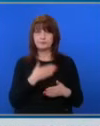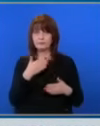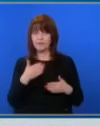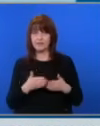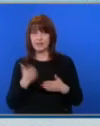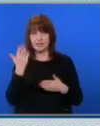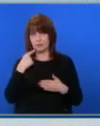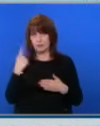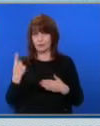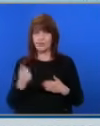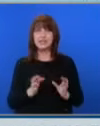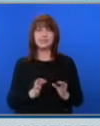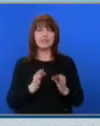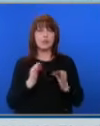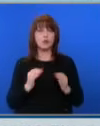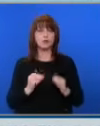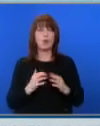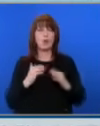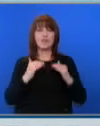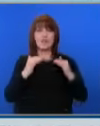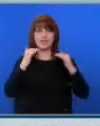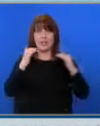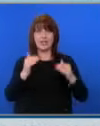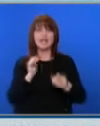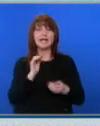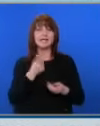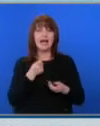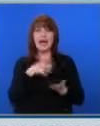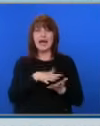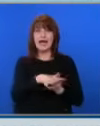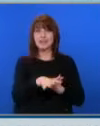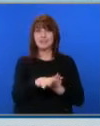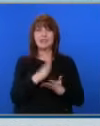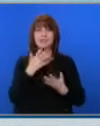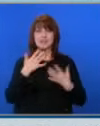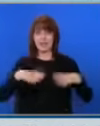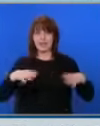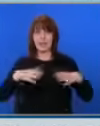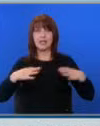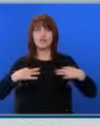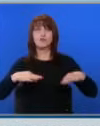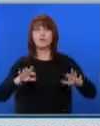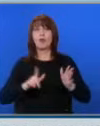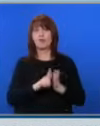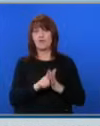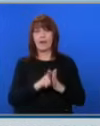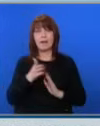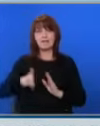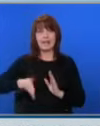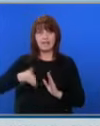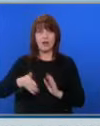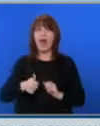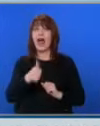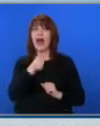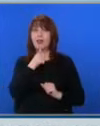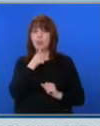миналата година най-сериозен ръст бележат разходите на домакинствата за облекло, свободно време, транспорт,